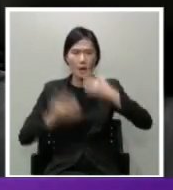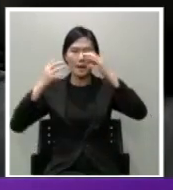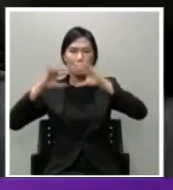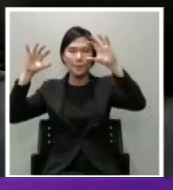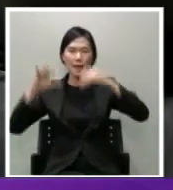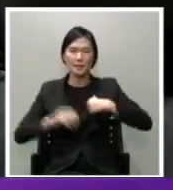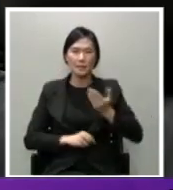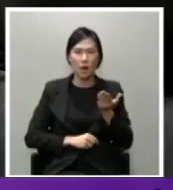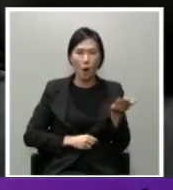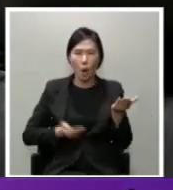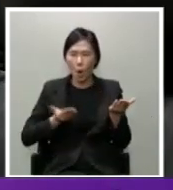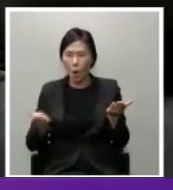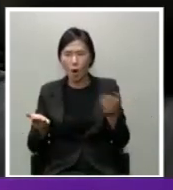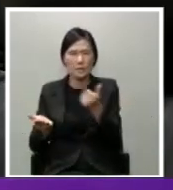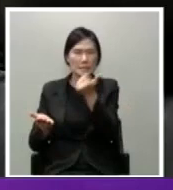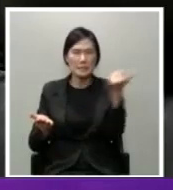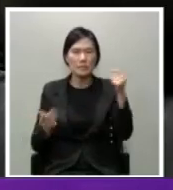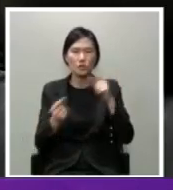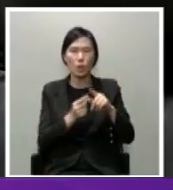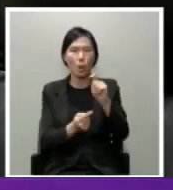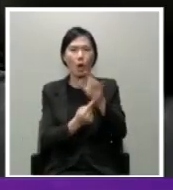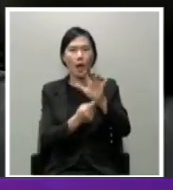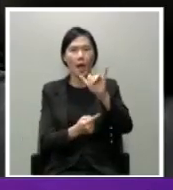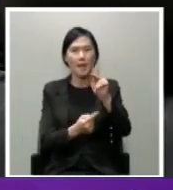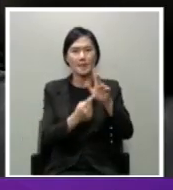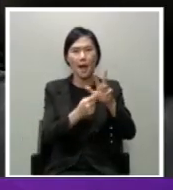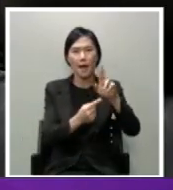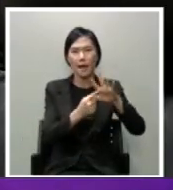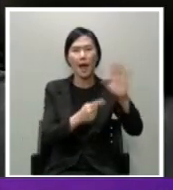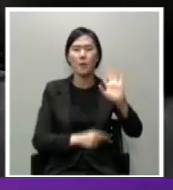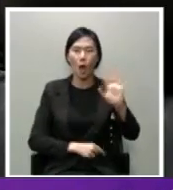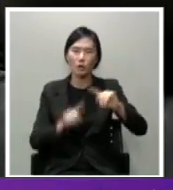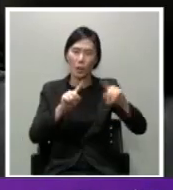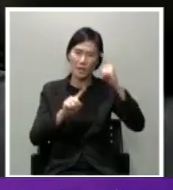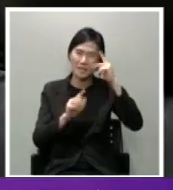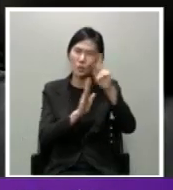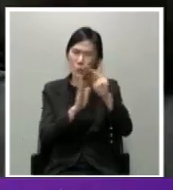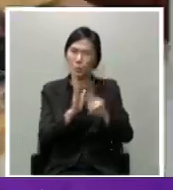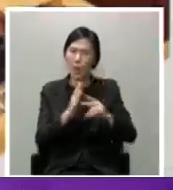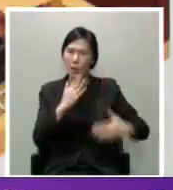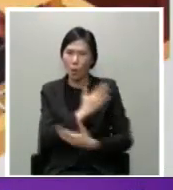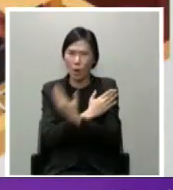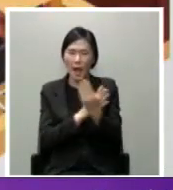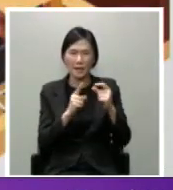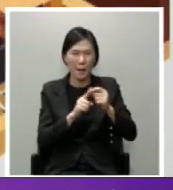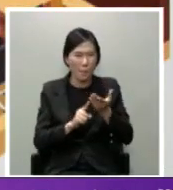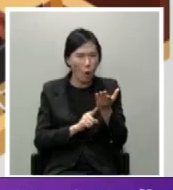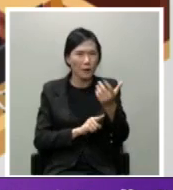ไม่ร้องขอใดๆไปยังอัยการทั้งๆที่มีกฎหมายเปิดทางให้ร้องขอ